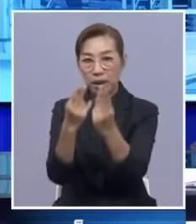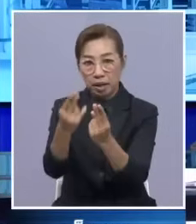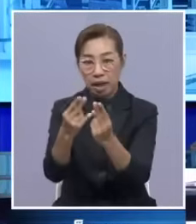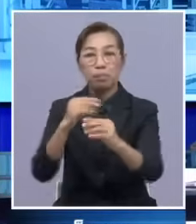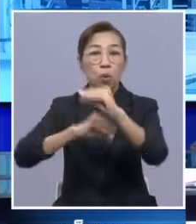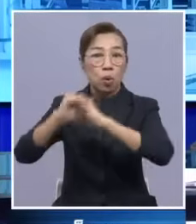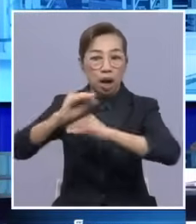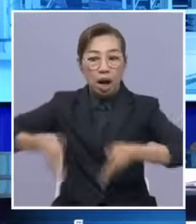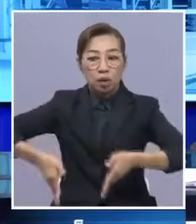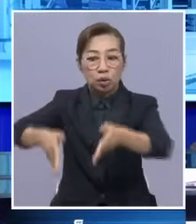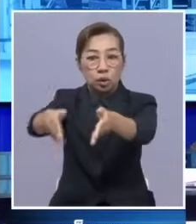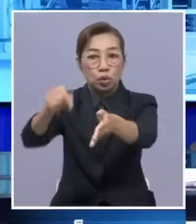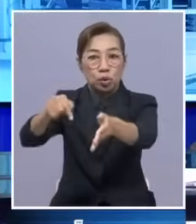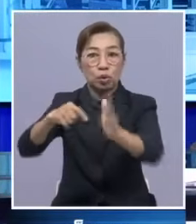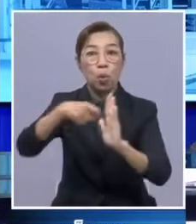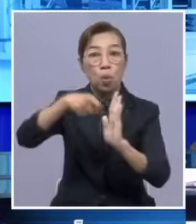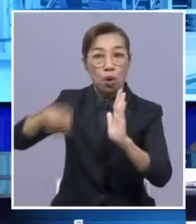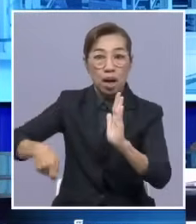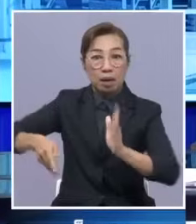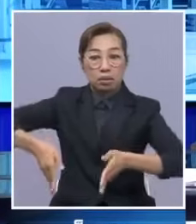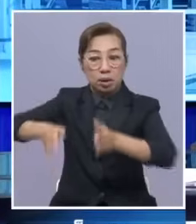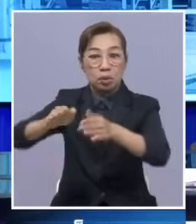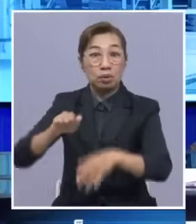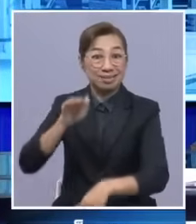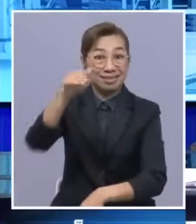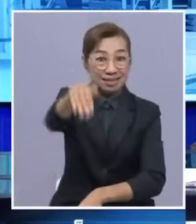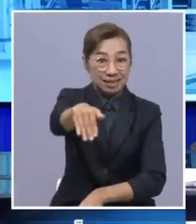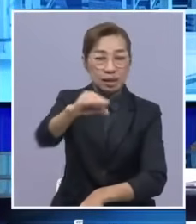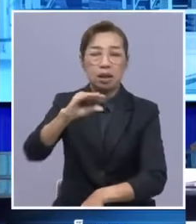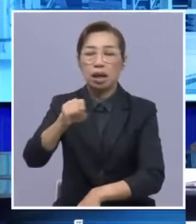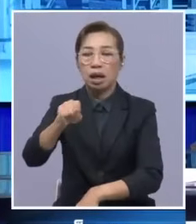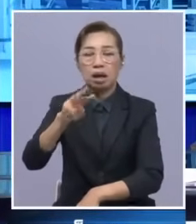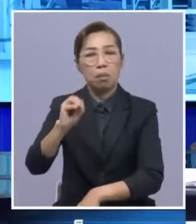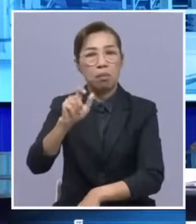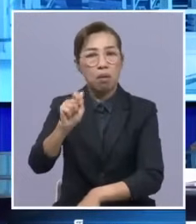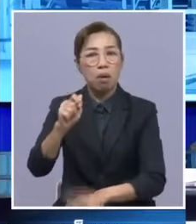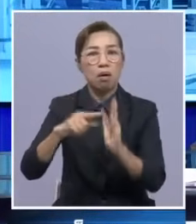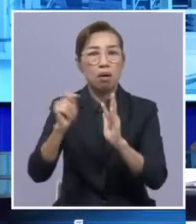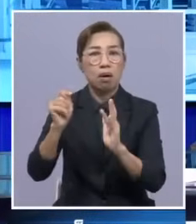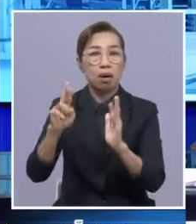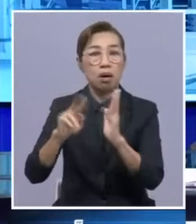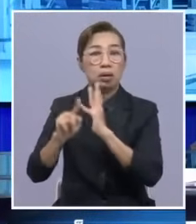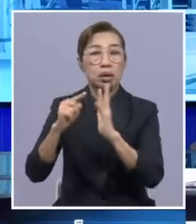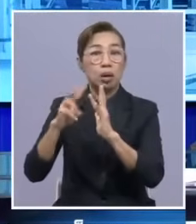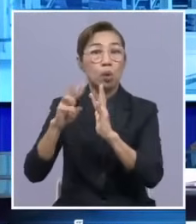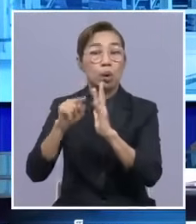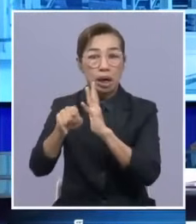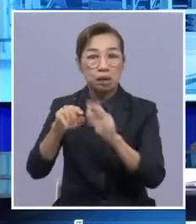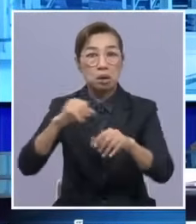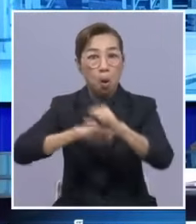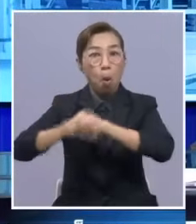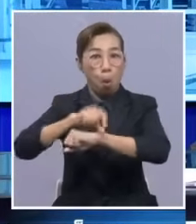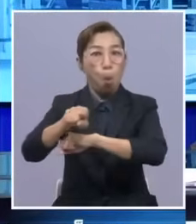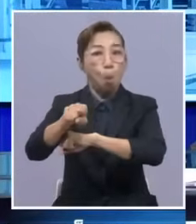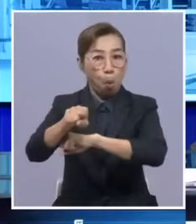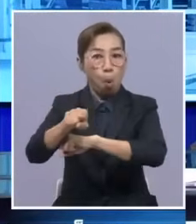ะมอเตอร์เวย์โคราชเนี่ยคุณผู้ชมคะว่าตอนนี้มันมีความคืบหน้าอย่างไ ร มีอุปสรรคตรงไหนอย่างไรบ้าง คือจนถึงตอนนี้ยังสร้างไม่เสร็จ ใ